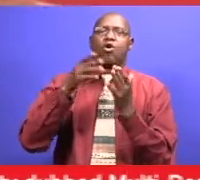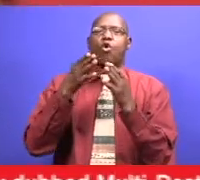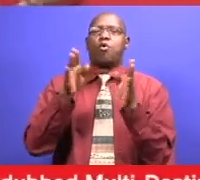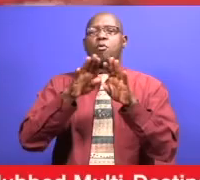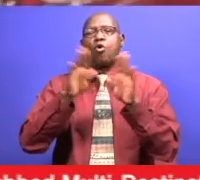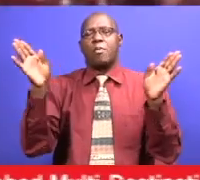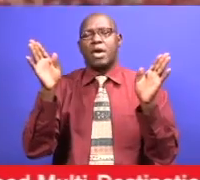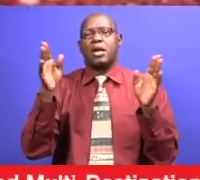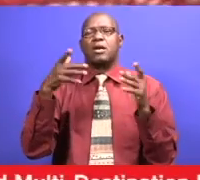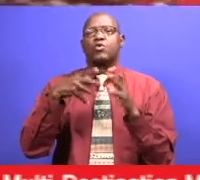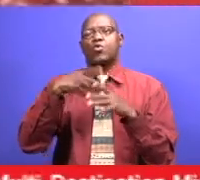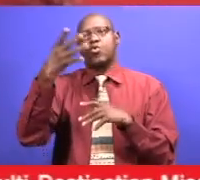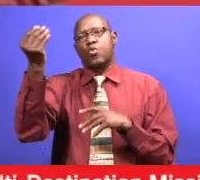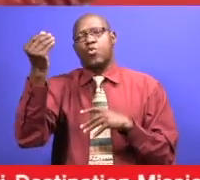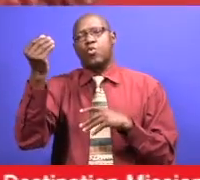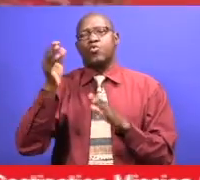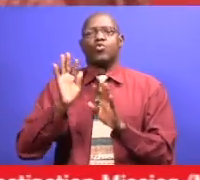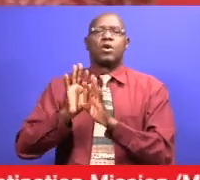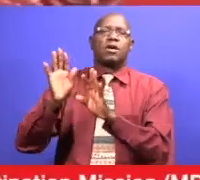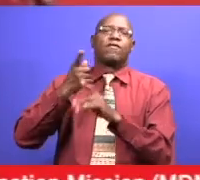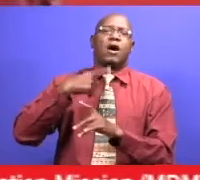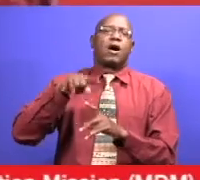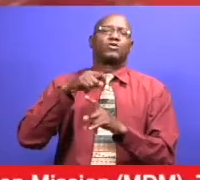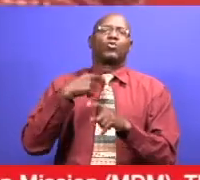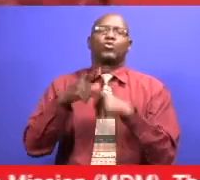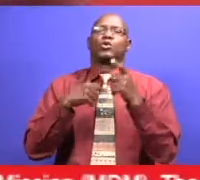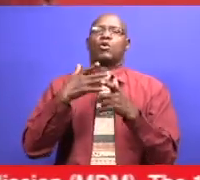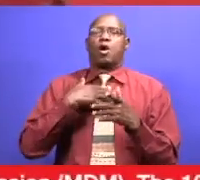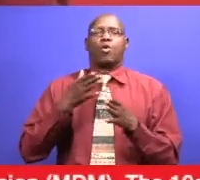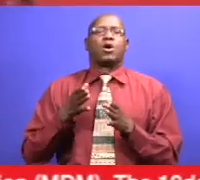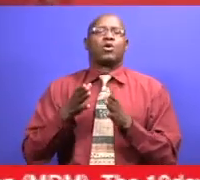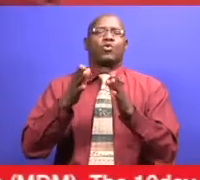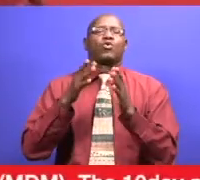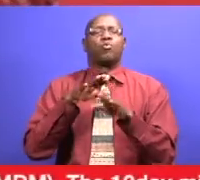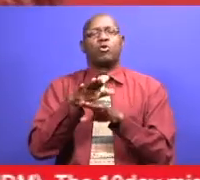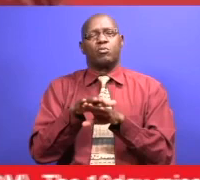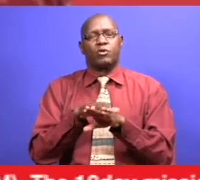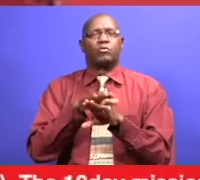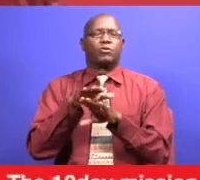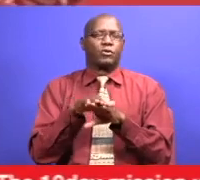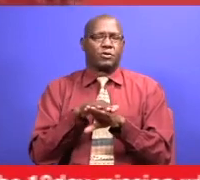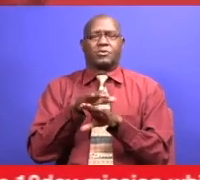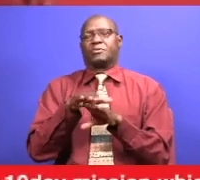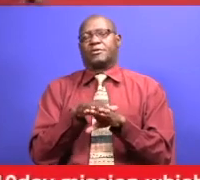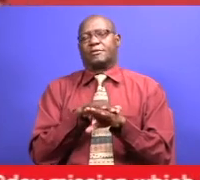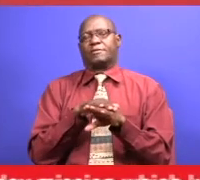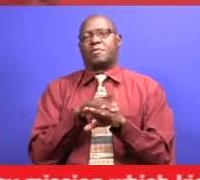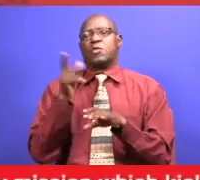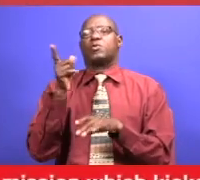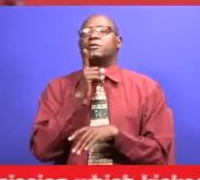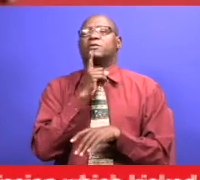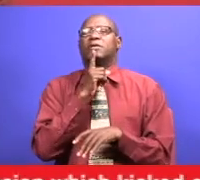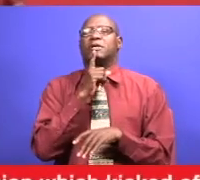uende, uache sisi tuendele na barabara yetu, pole pole, pole pole. Munasema ya